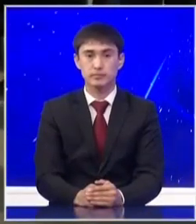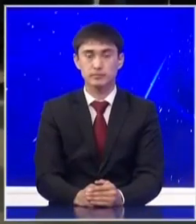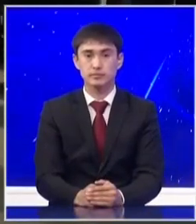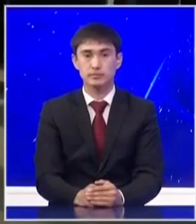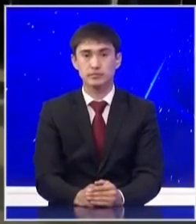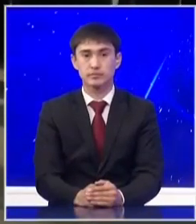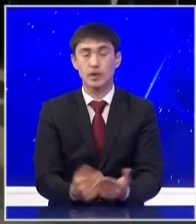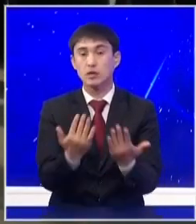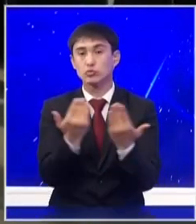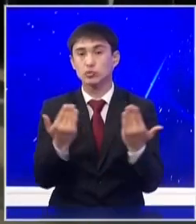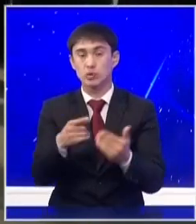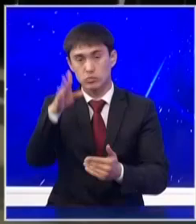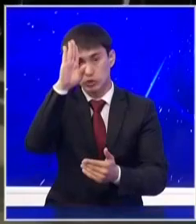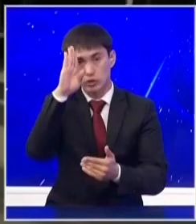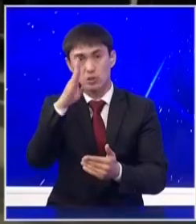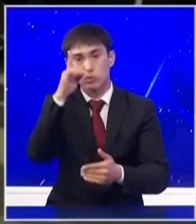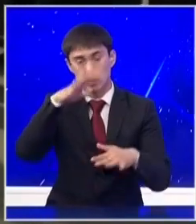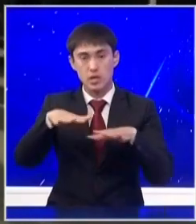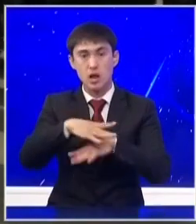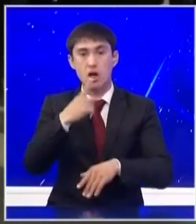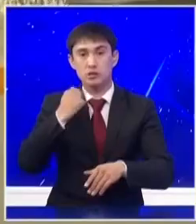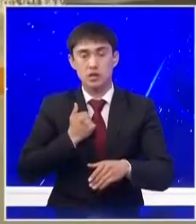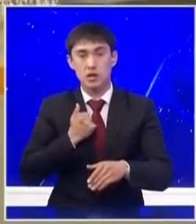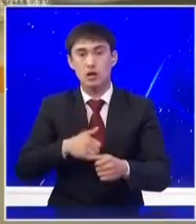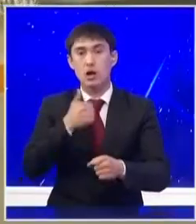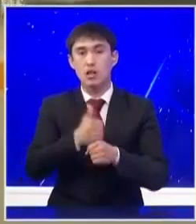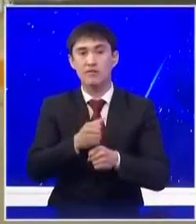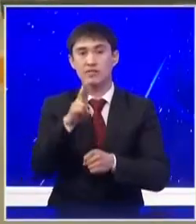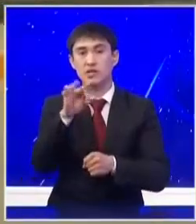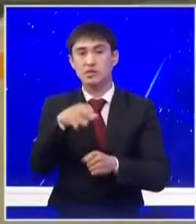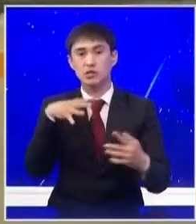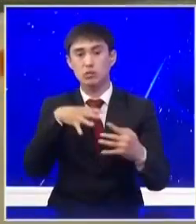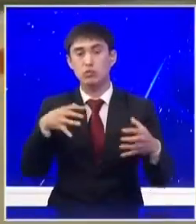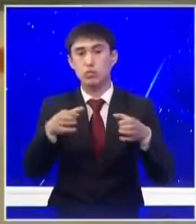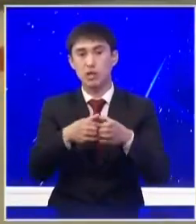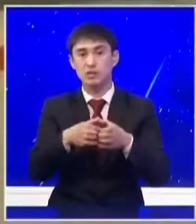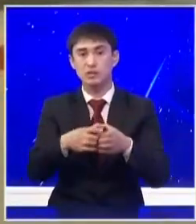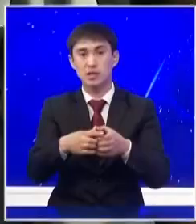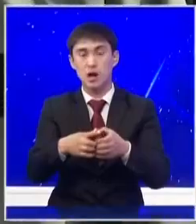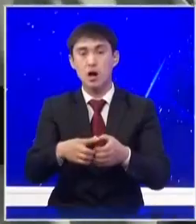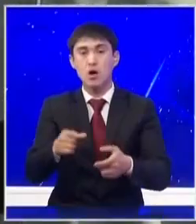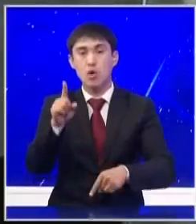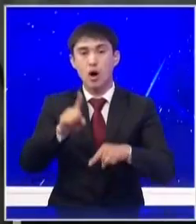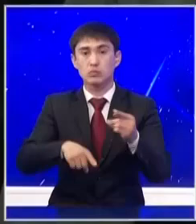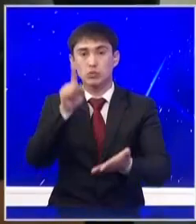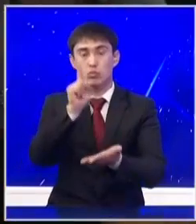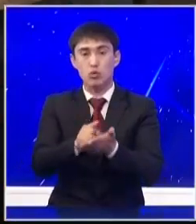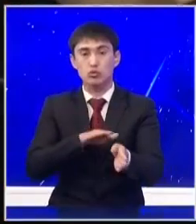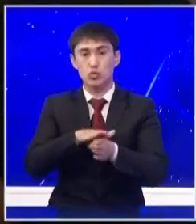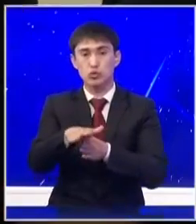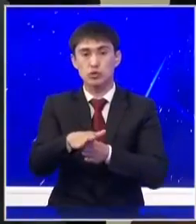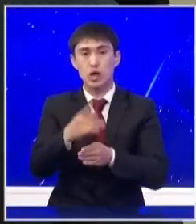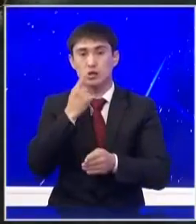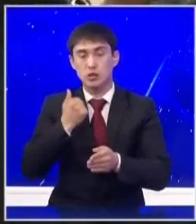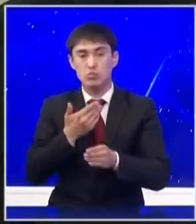Сап түзіп тұрған бұл жігіттер енді ел әскерінің элитасы саналатын десанттық шабуылдау бригадасында азаматтық борышын өтемек. Оларды әскери бөлім